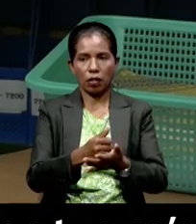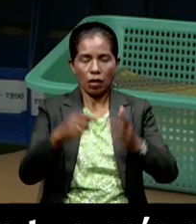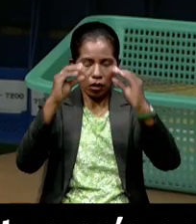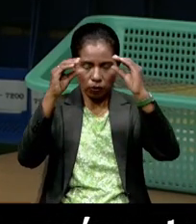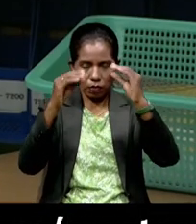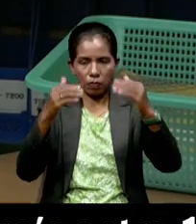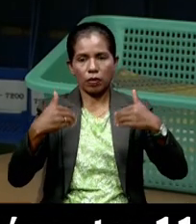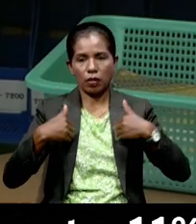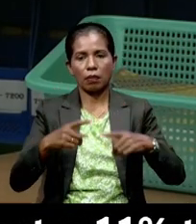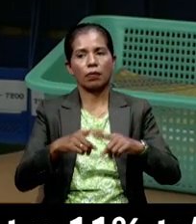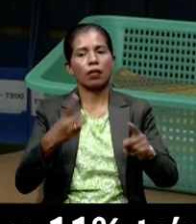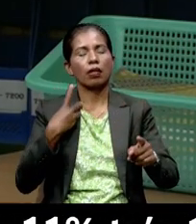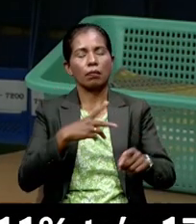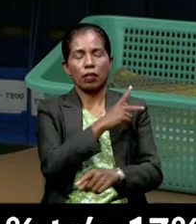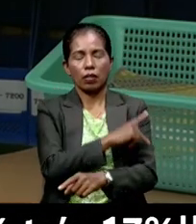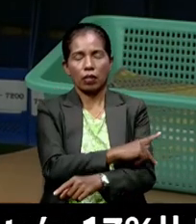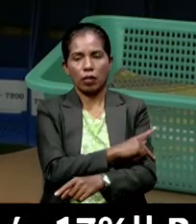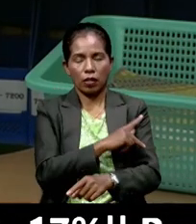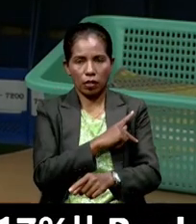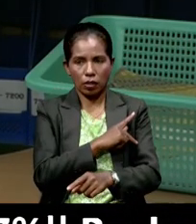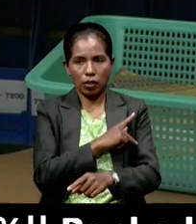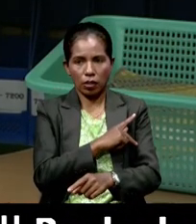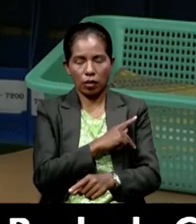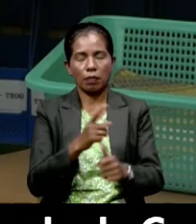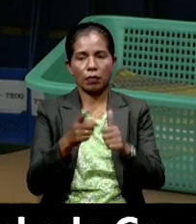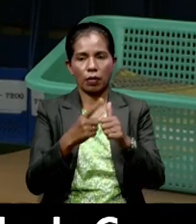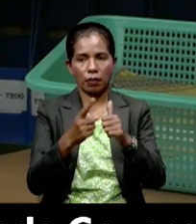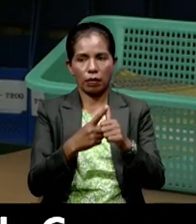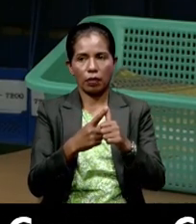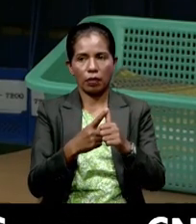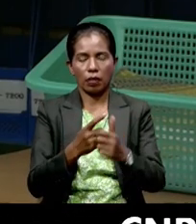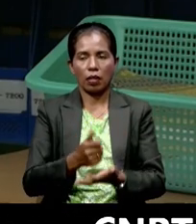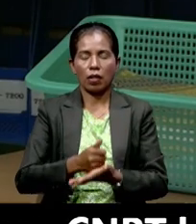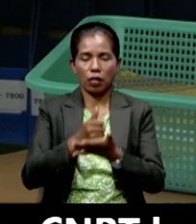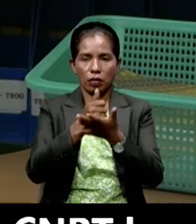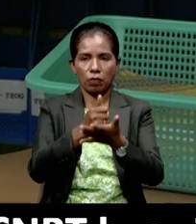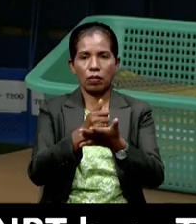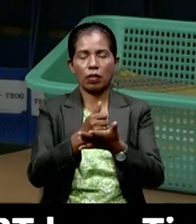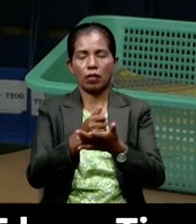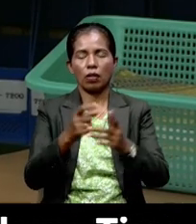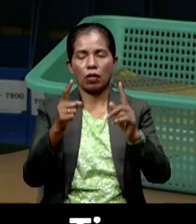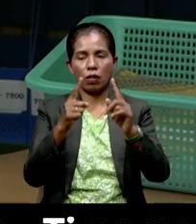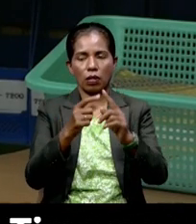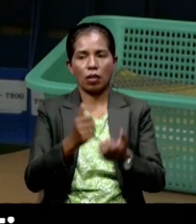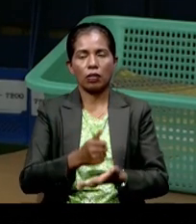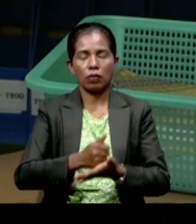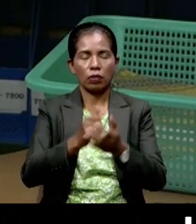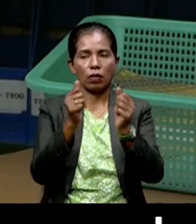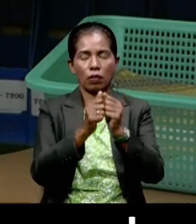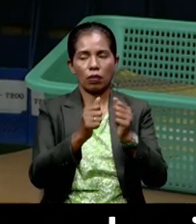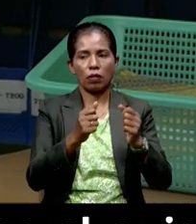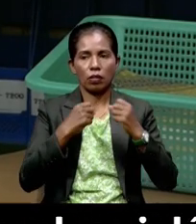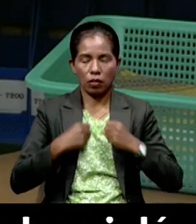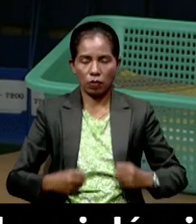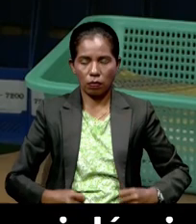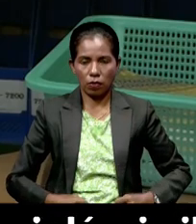iha. Maybe hami klinik itu pertama sekali primerun ne atendemen tu pohan atendemen tu Saudi di